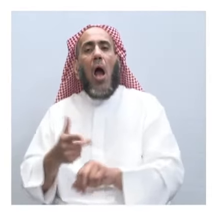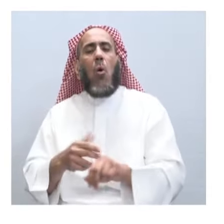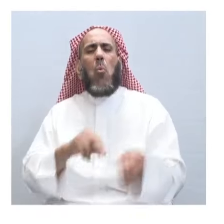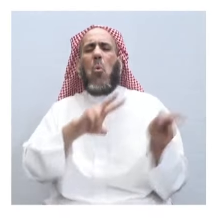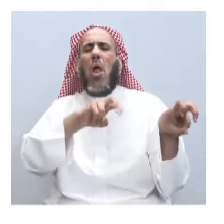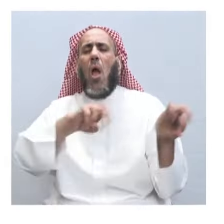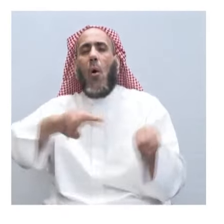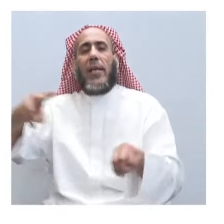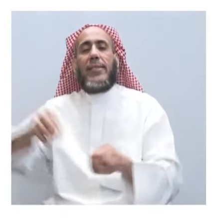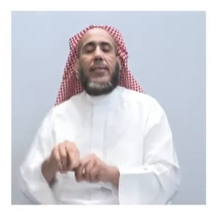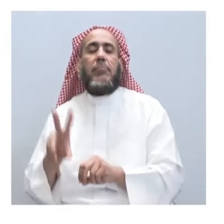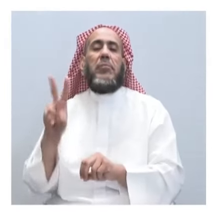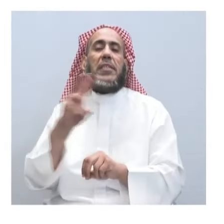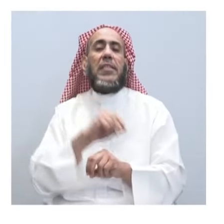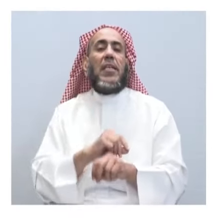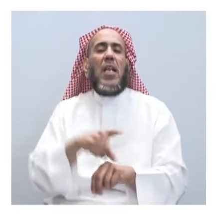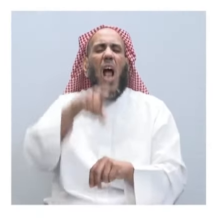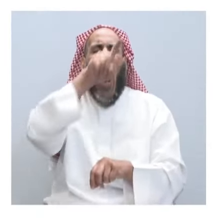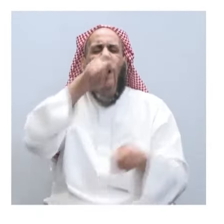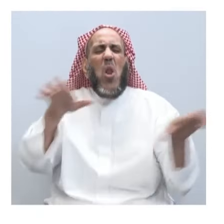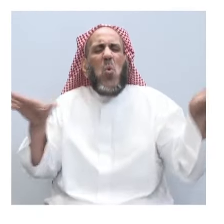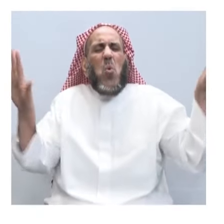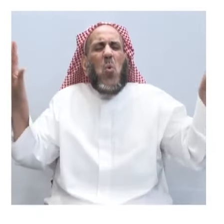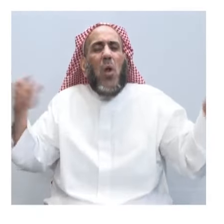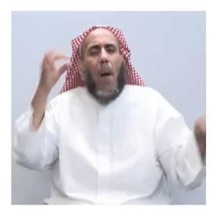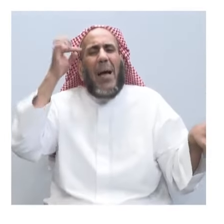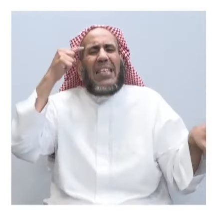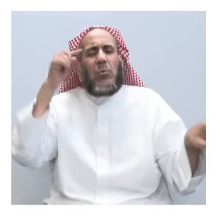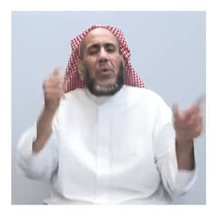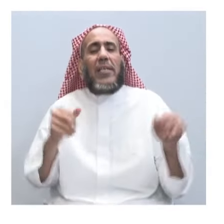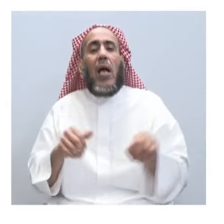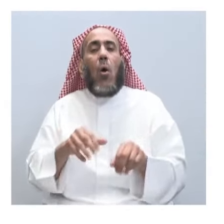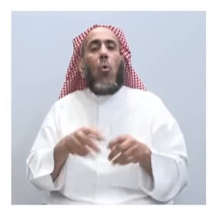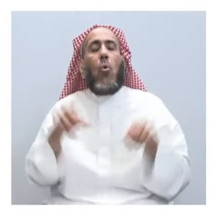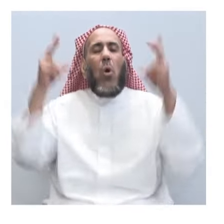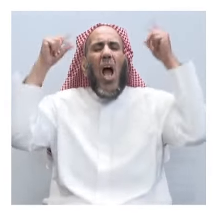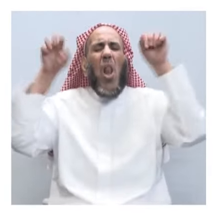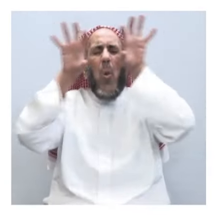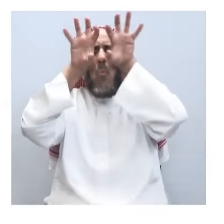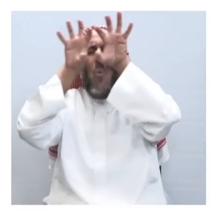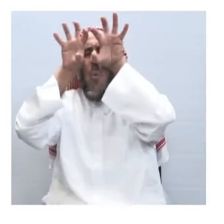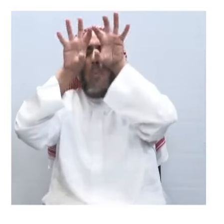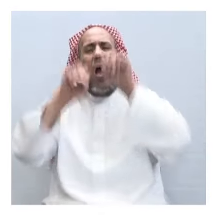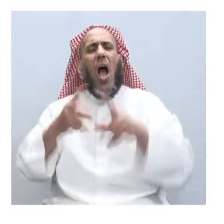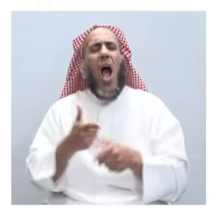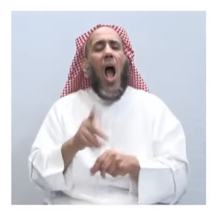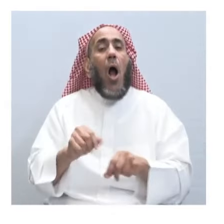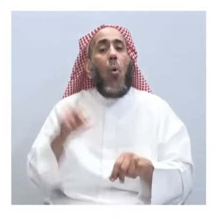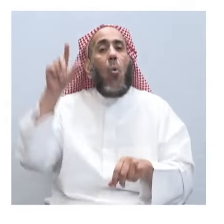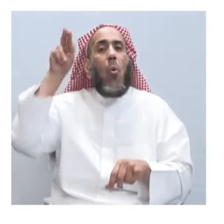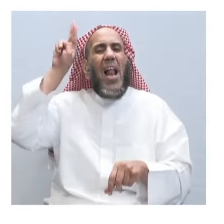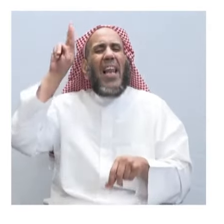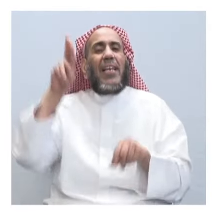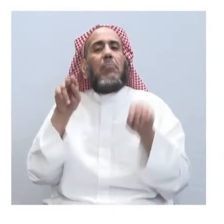الحيوانات مثل الغراب او البوم او القطه